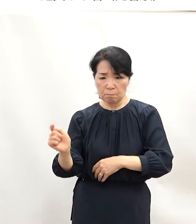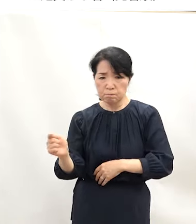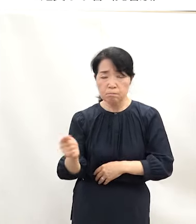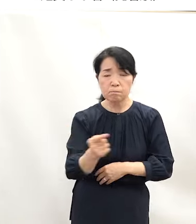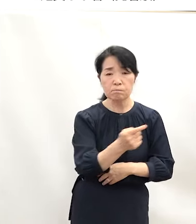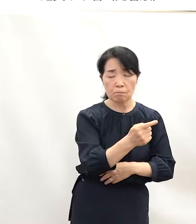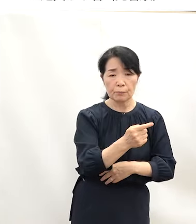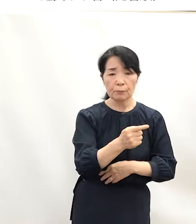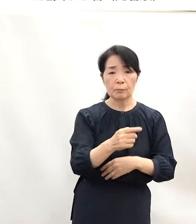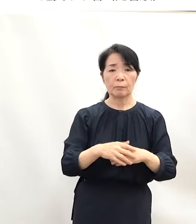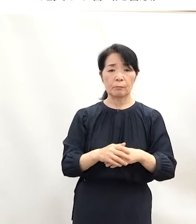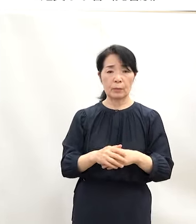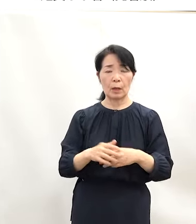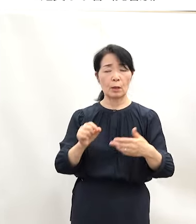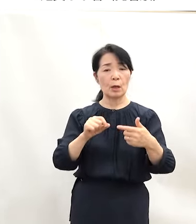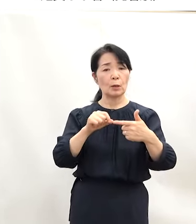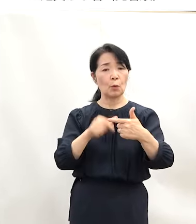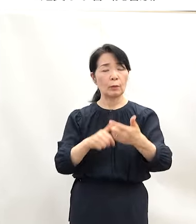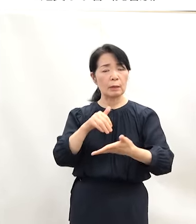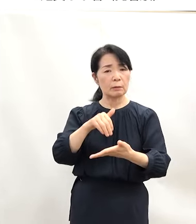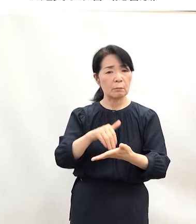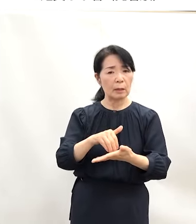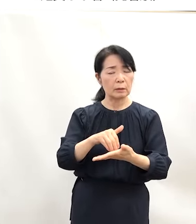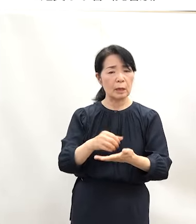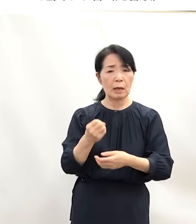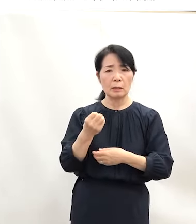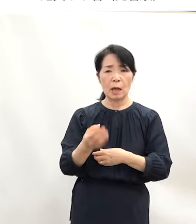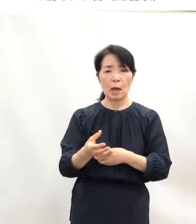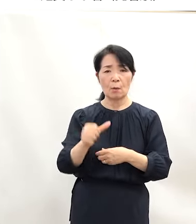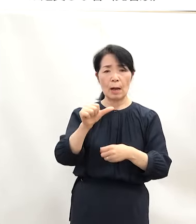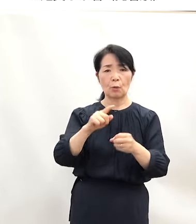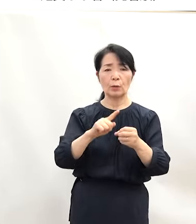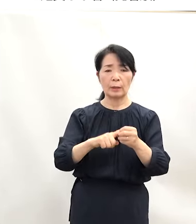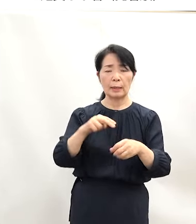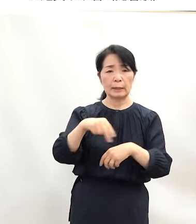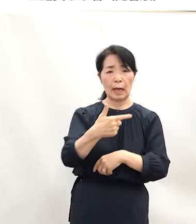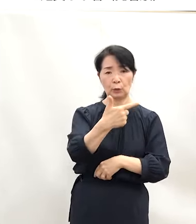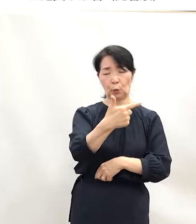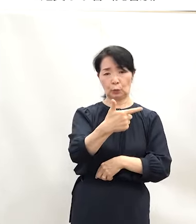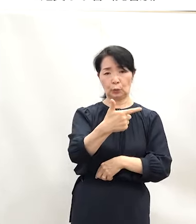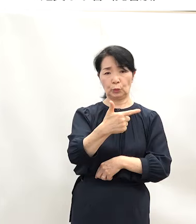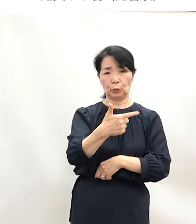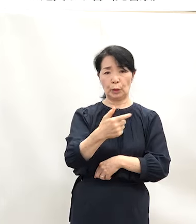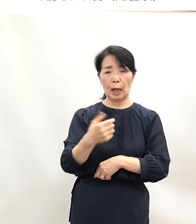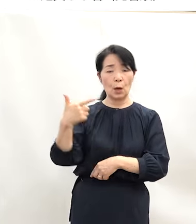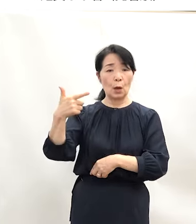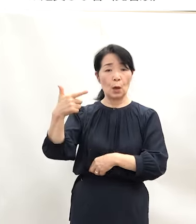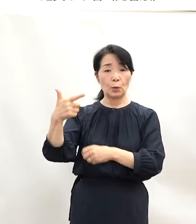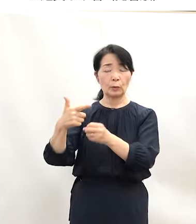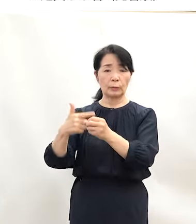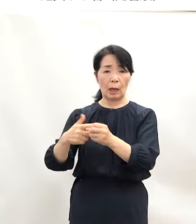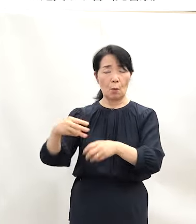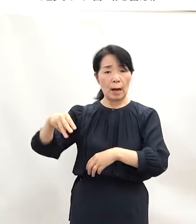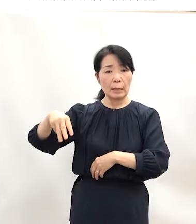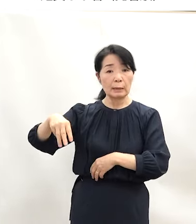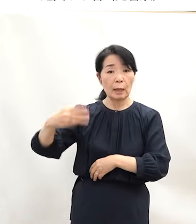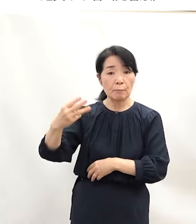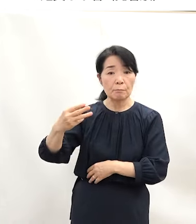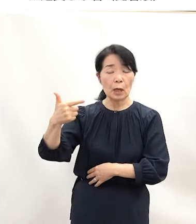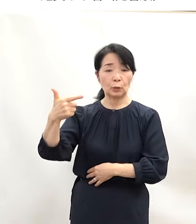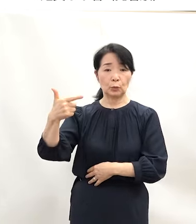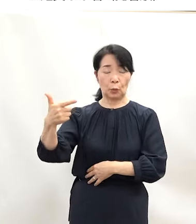6月末現在で申し上げますと、令和5年が216件に対して、令和6年は302件ということ